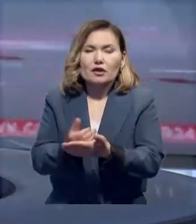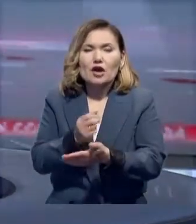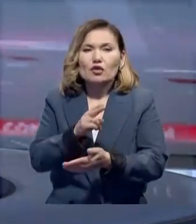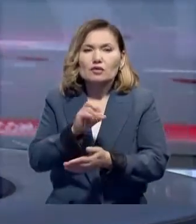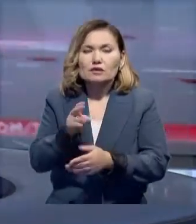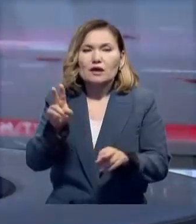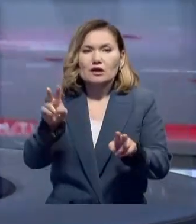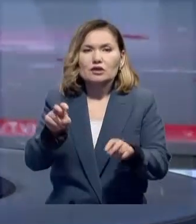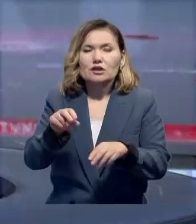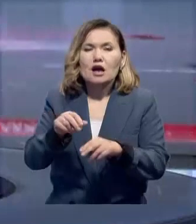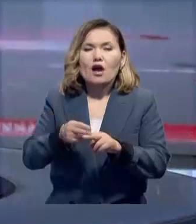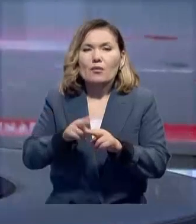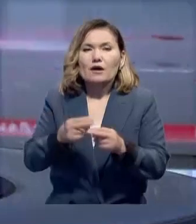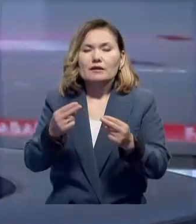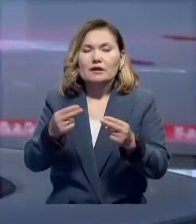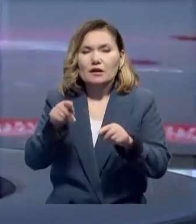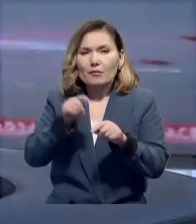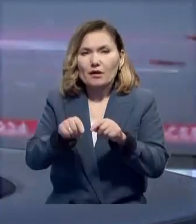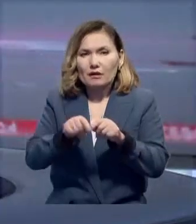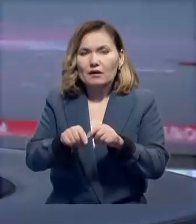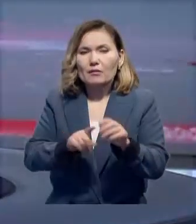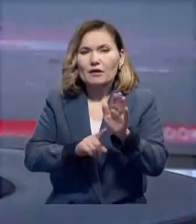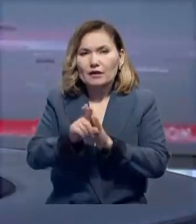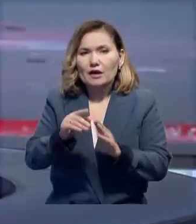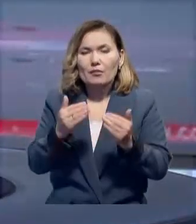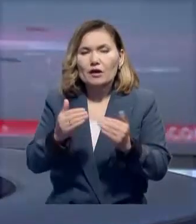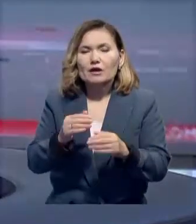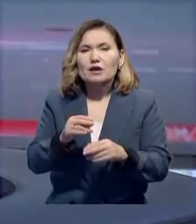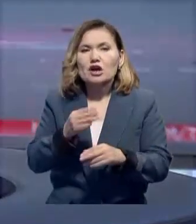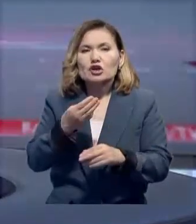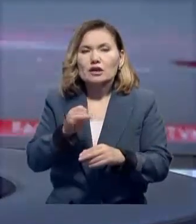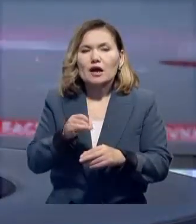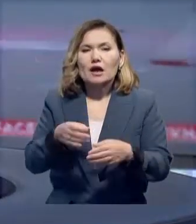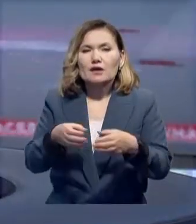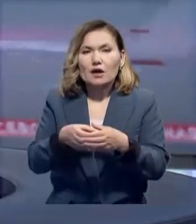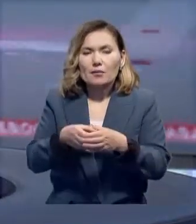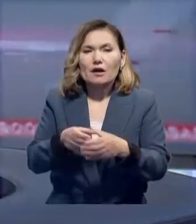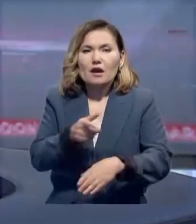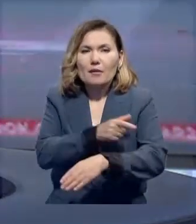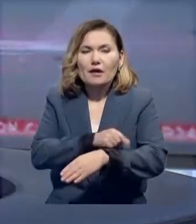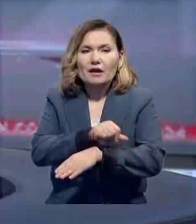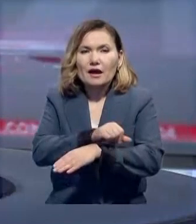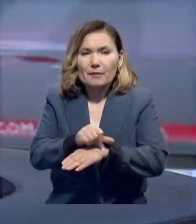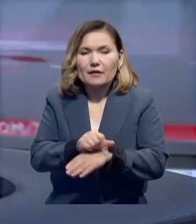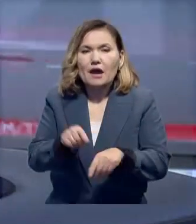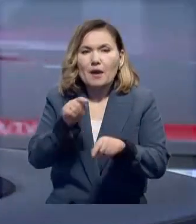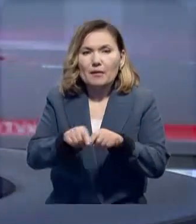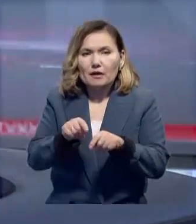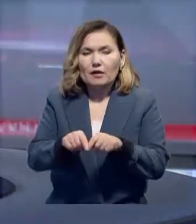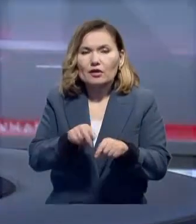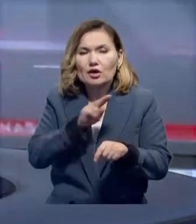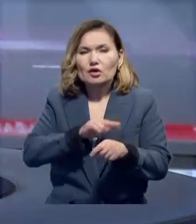шекарасы 2022 арнай операциясының нәтижесі. Бүгін Шанхай ынтымақтастық ұйымына мүше елдердің шекаралық қызметі бірлесе